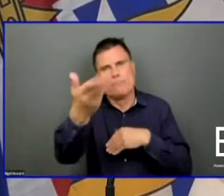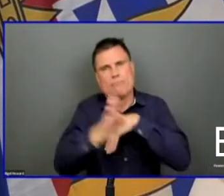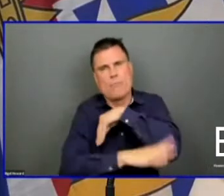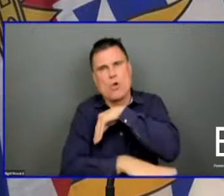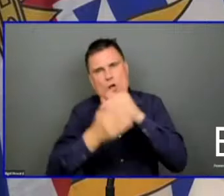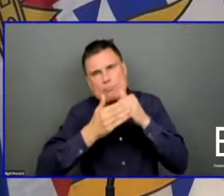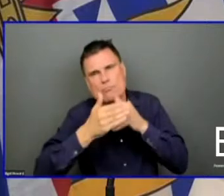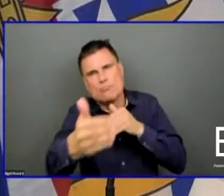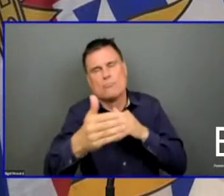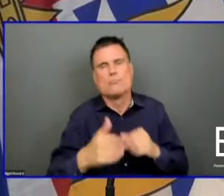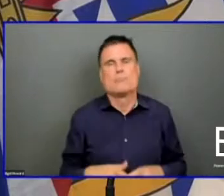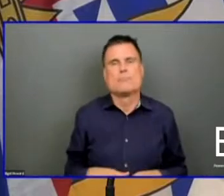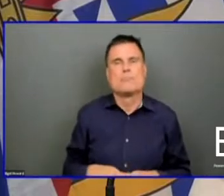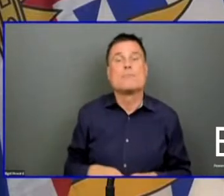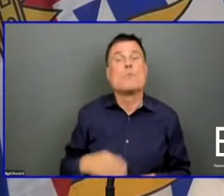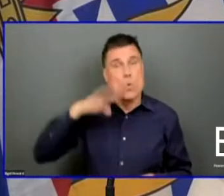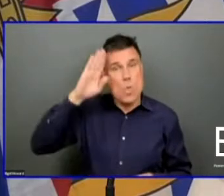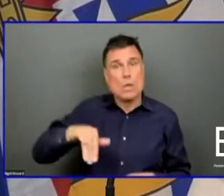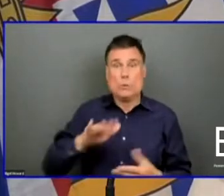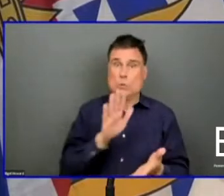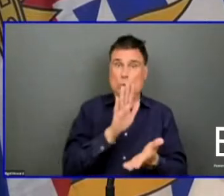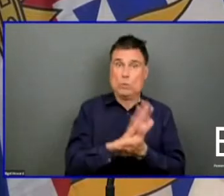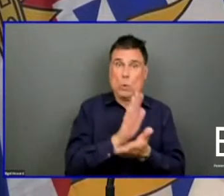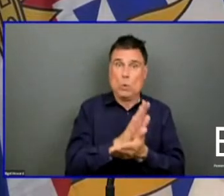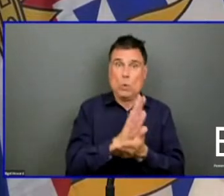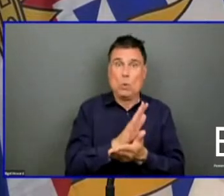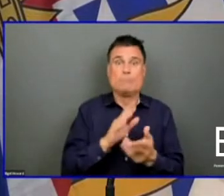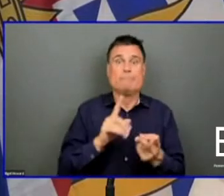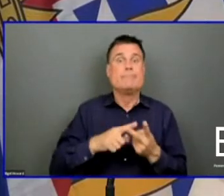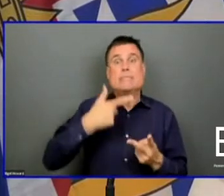措施都要，特别是检测跟上。